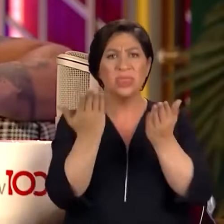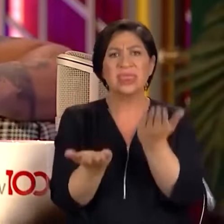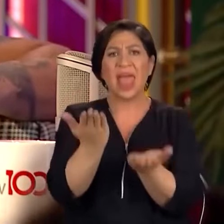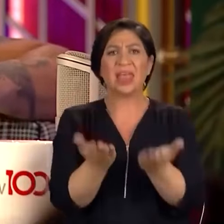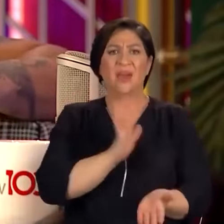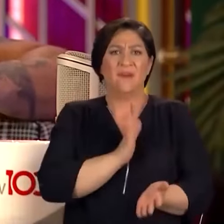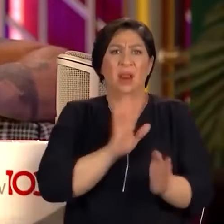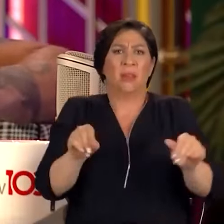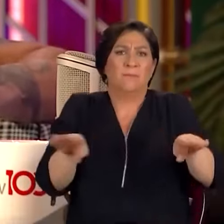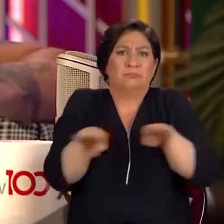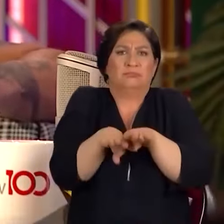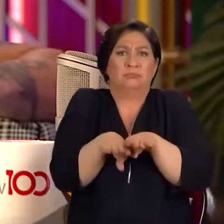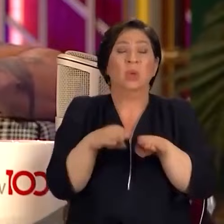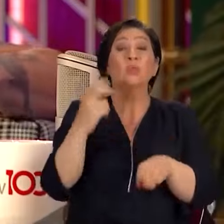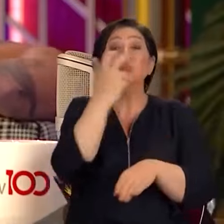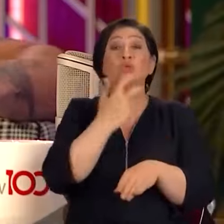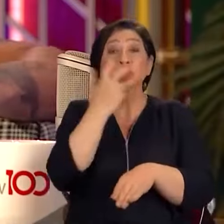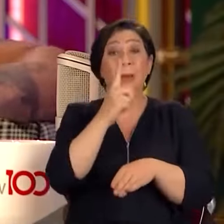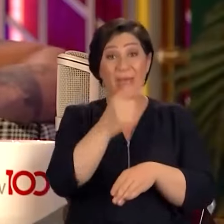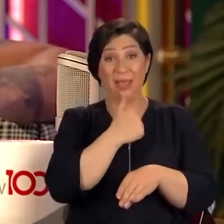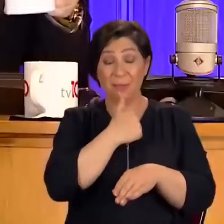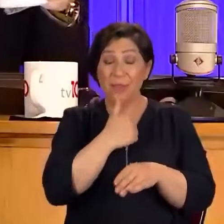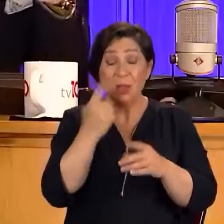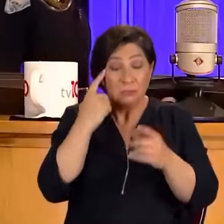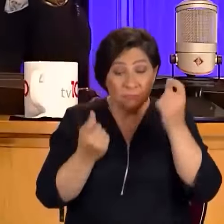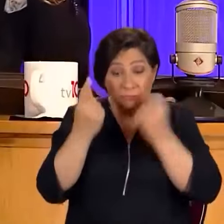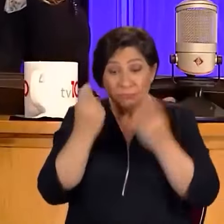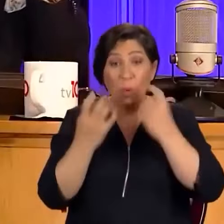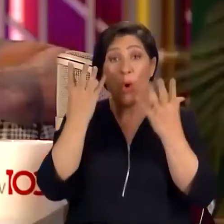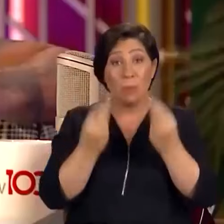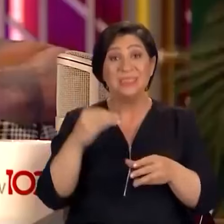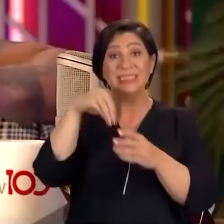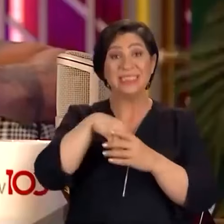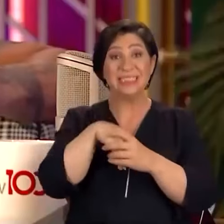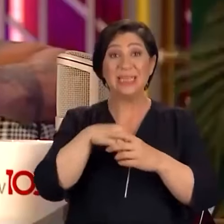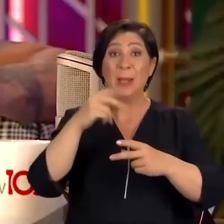mesela bir kere müzisyen bir adamın muhakkak üretmek için belirli